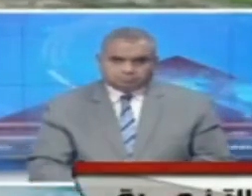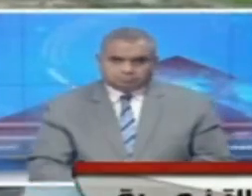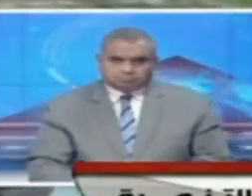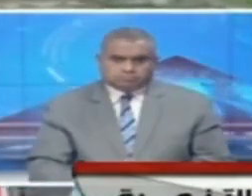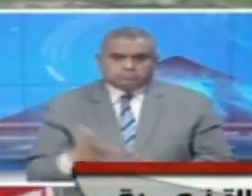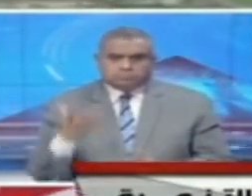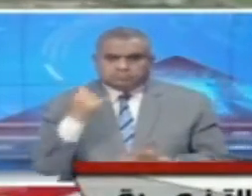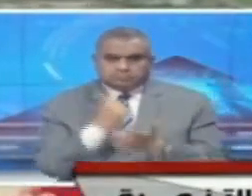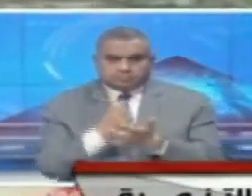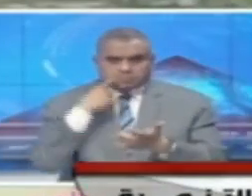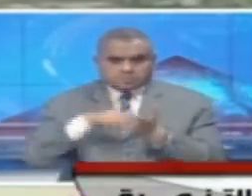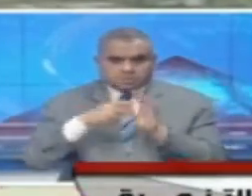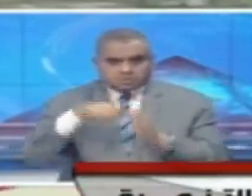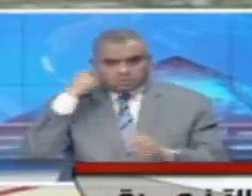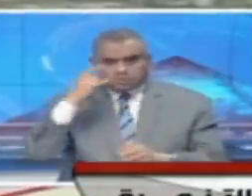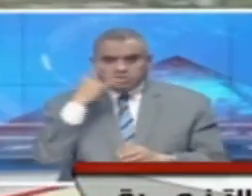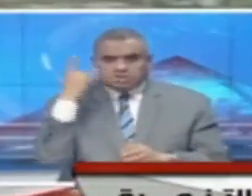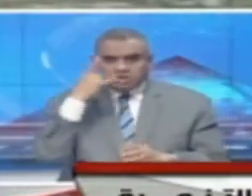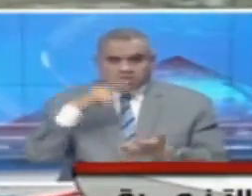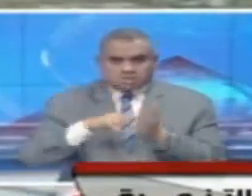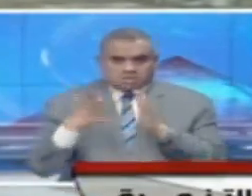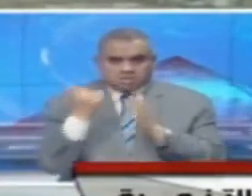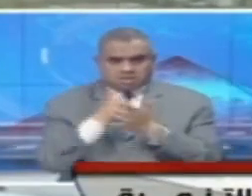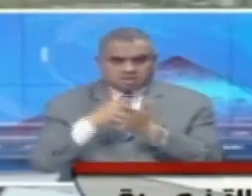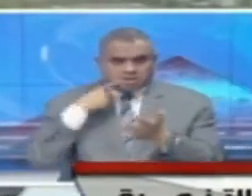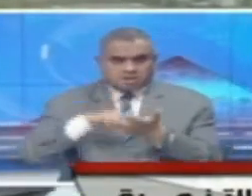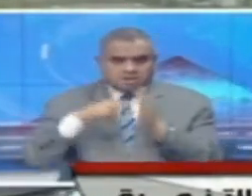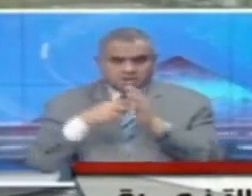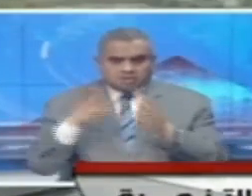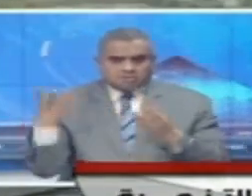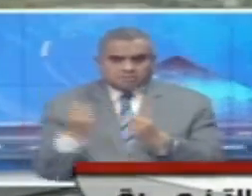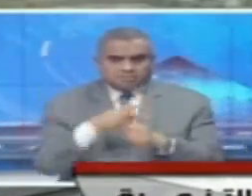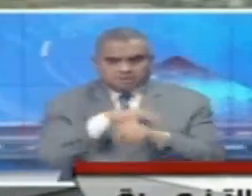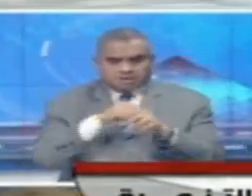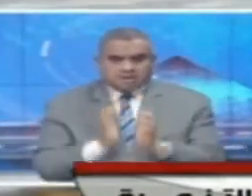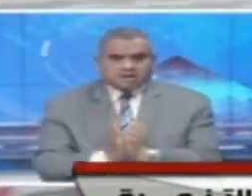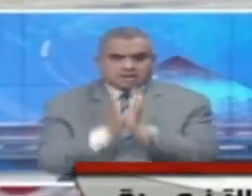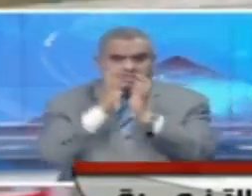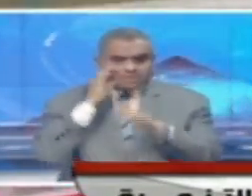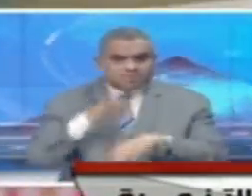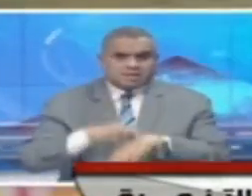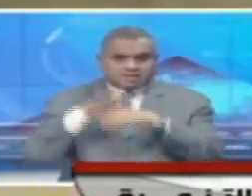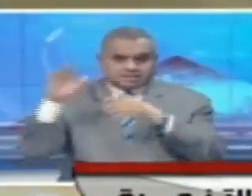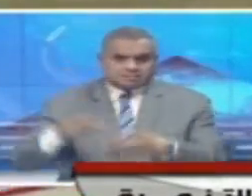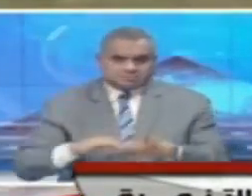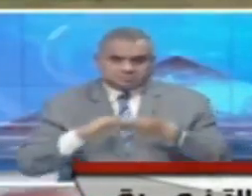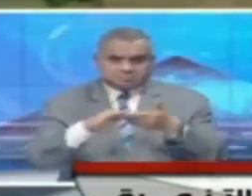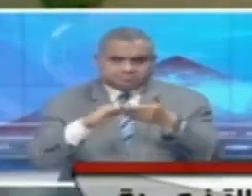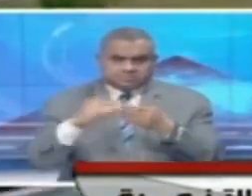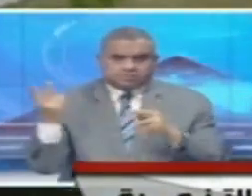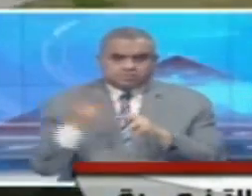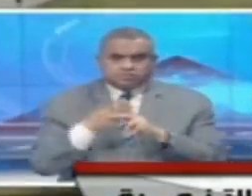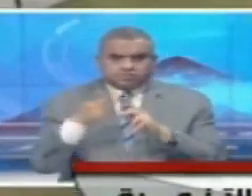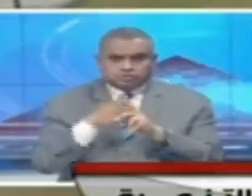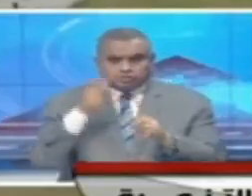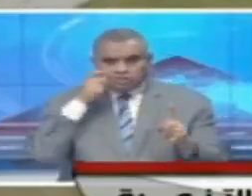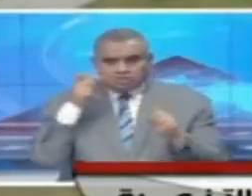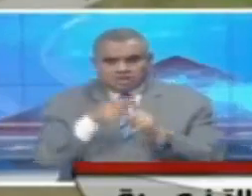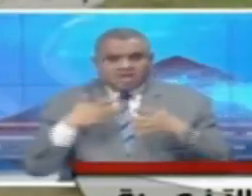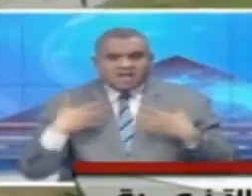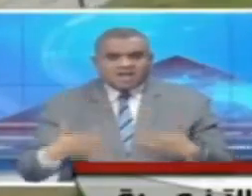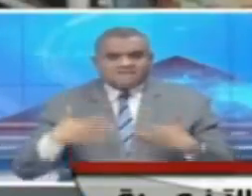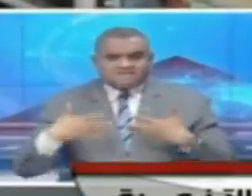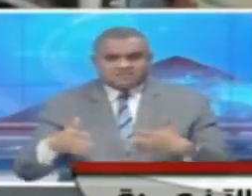لم تتوانى وزارة الداخلية عن القيام بدورها الاجتماعي والإنساني، فساهمت في دعم المواطنين وتخفيف الأعباء